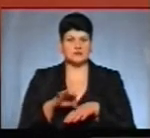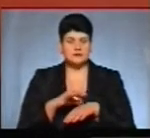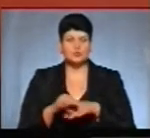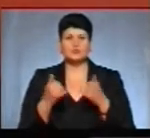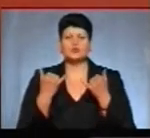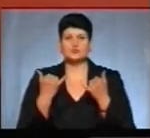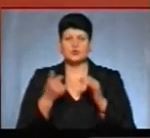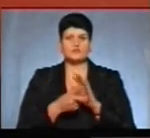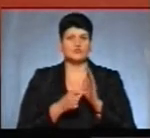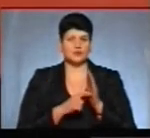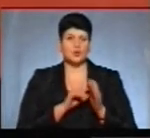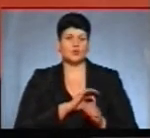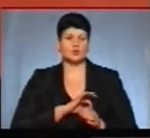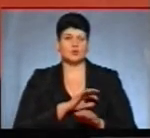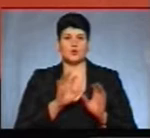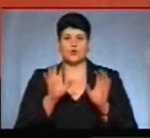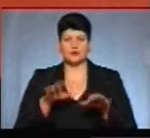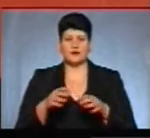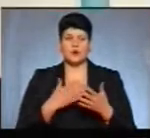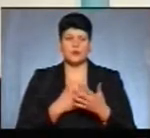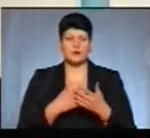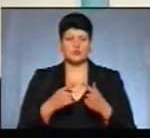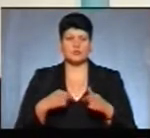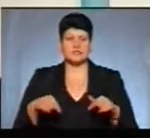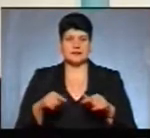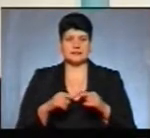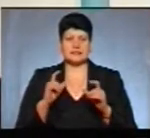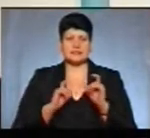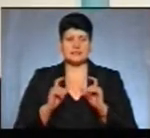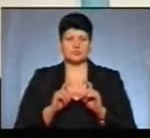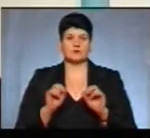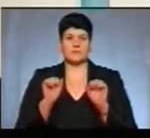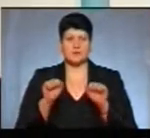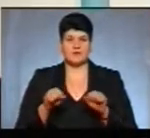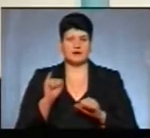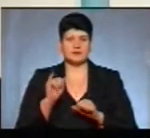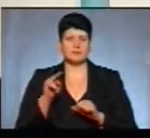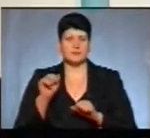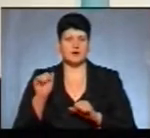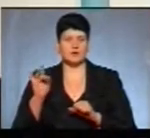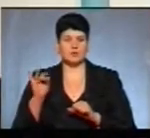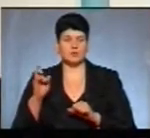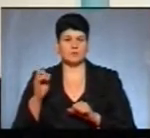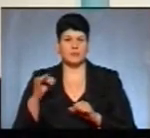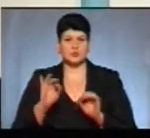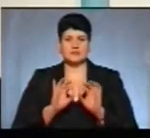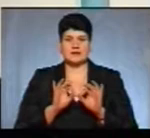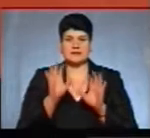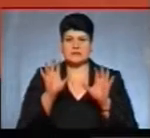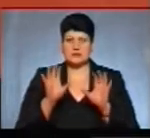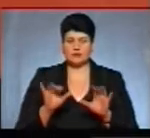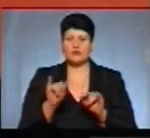гість студії – юрист, голова громадської організації «Інститут права» Іван Парубій роз'яснить цей закон та його вплив на життя